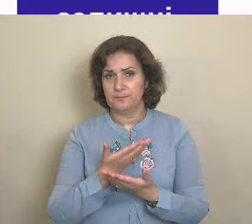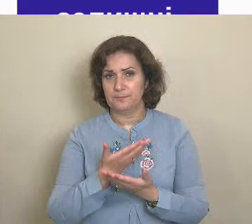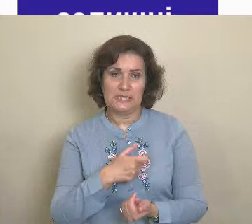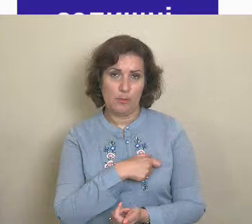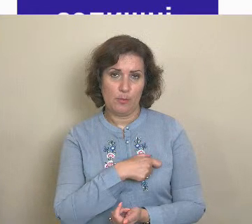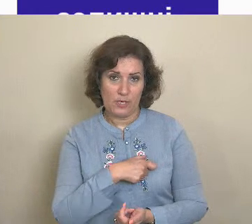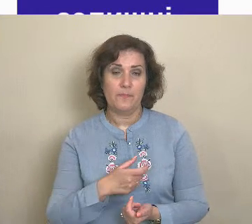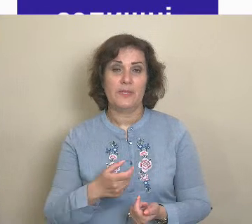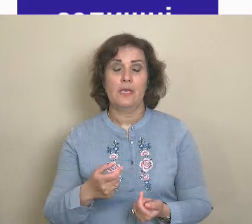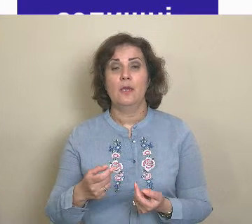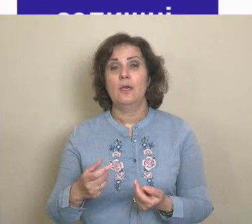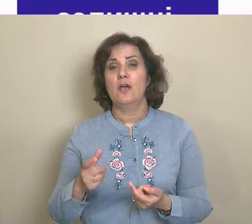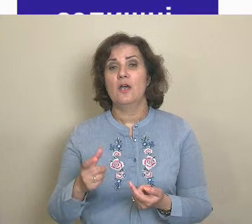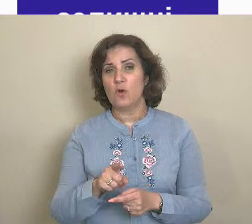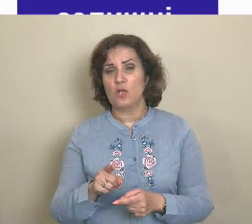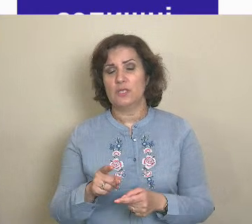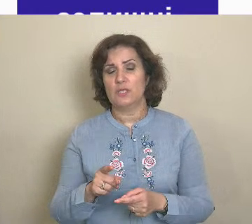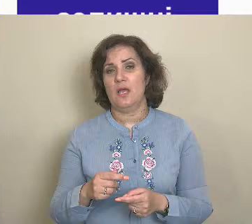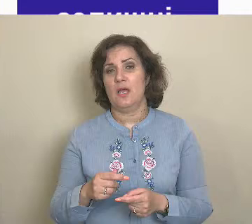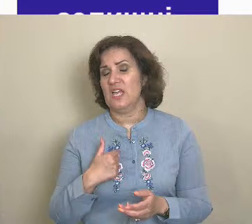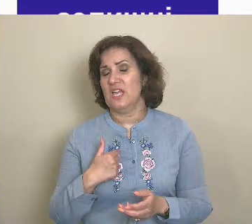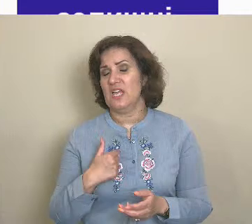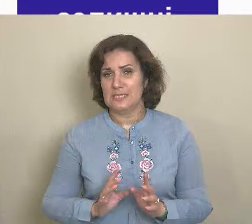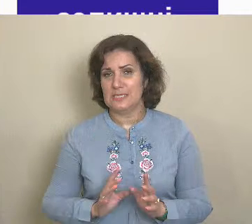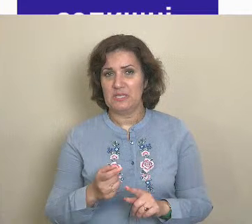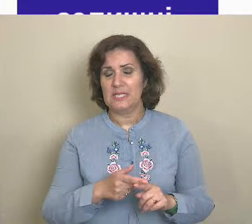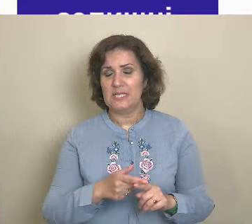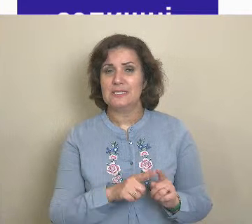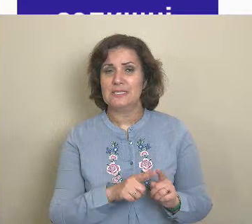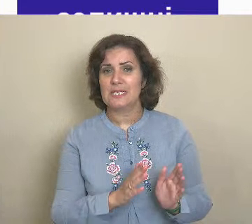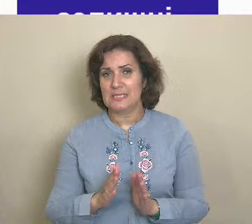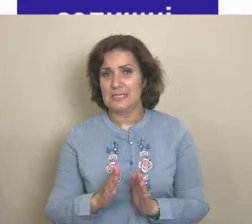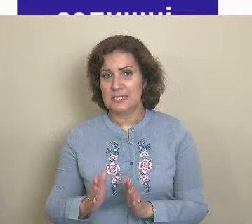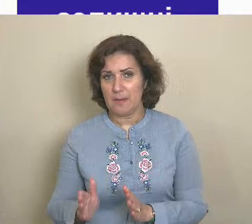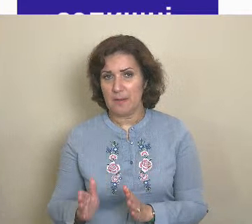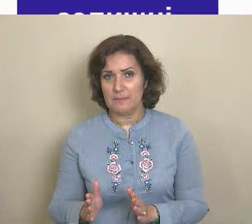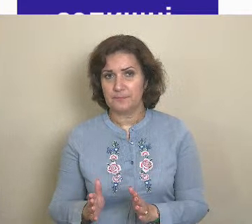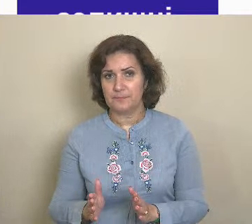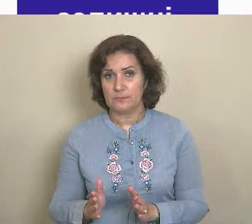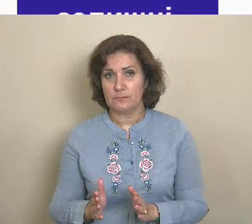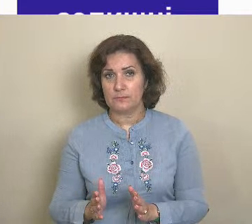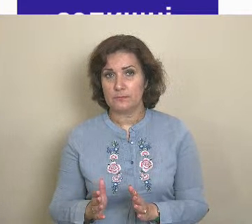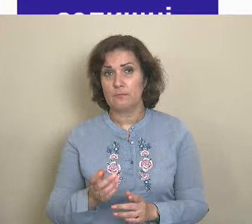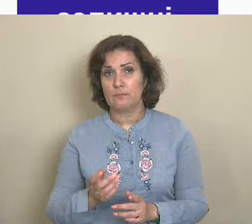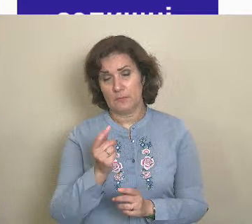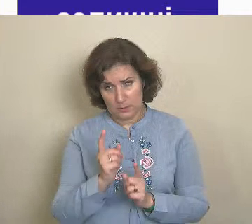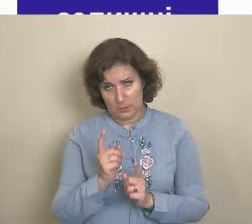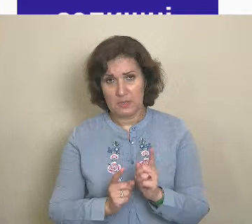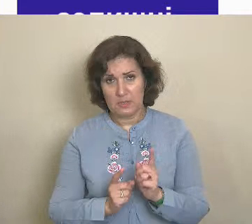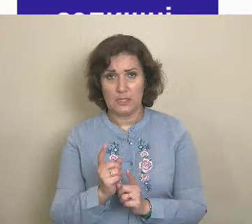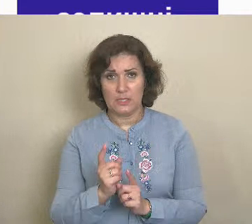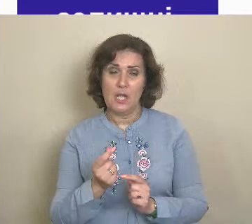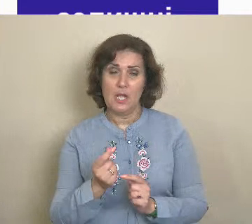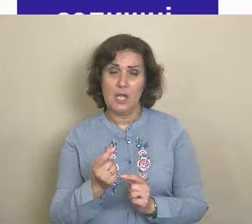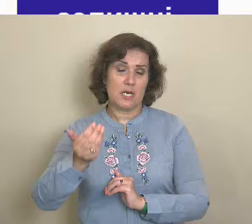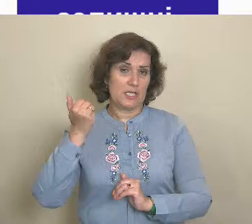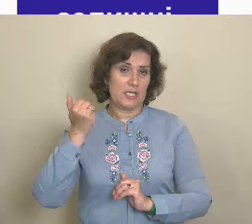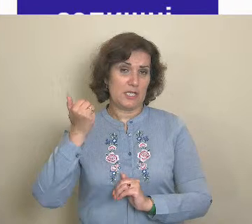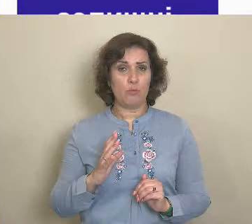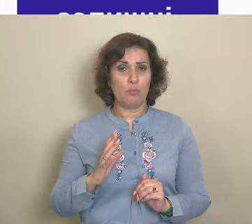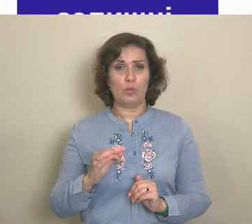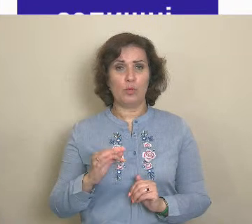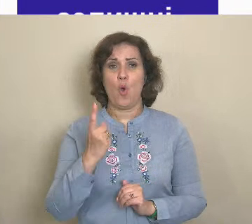Ну, власне кажучи, вона не змінилася, ця система від виборів. No, there are